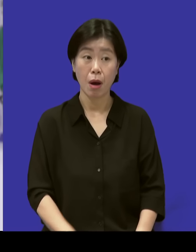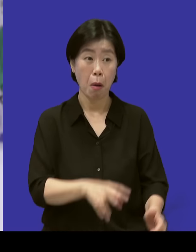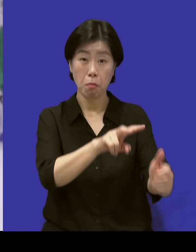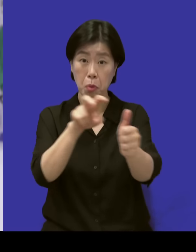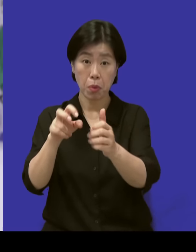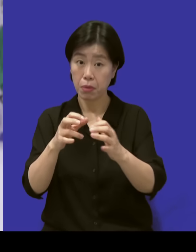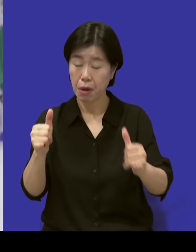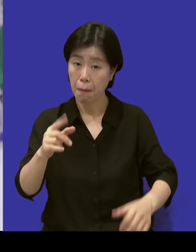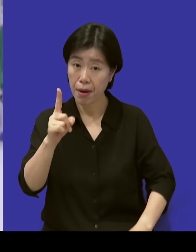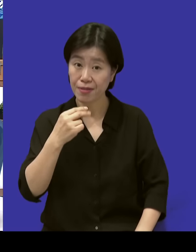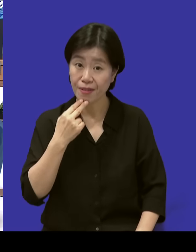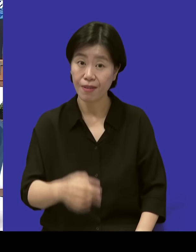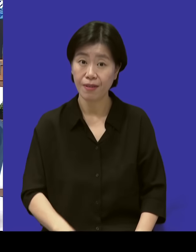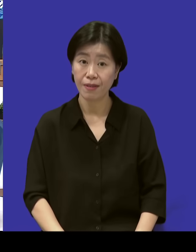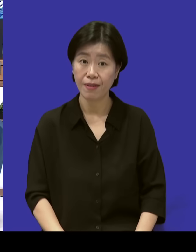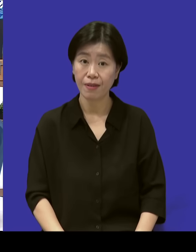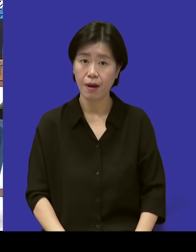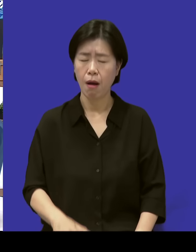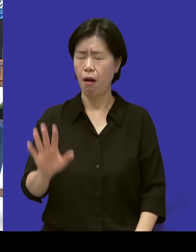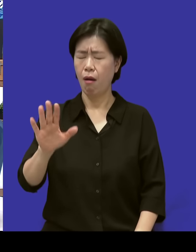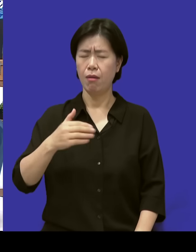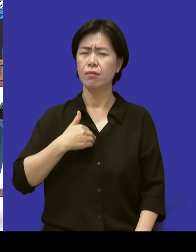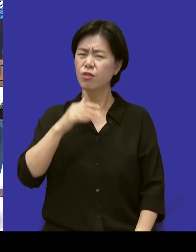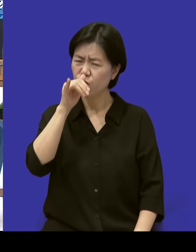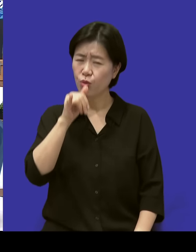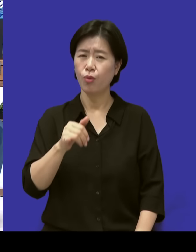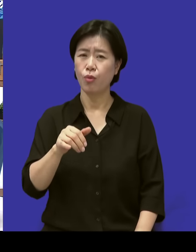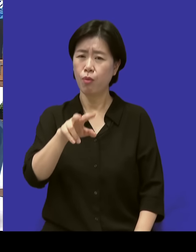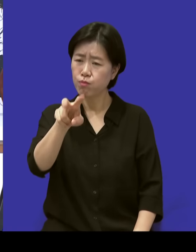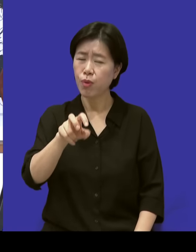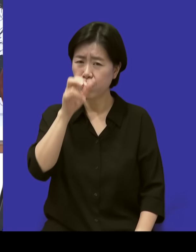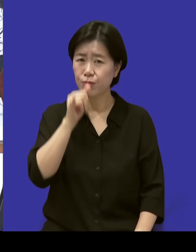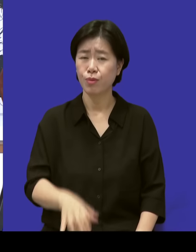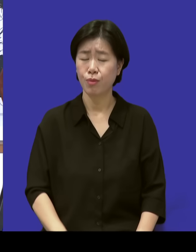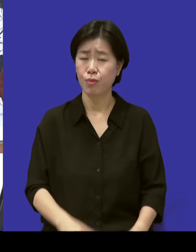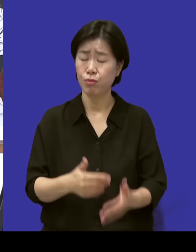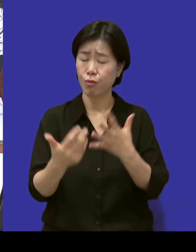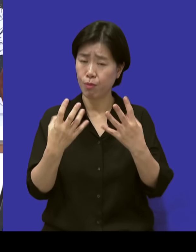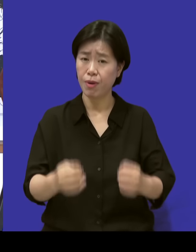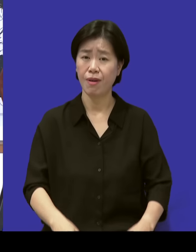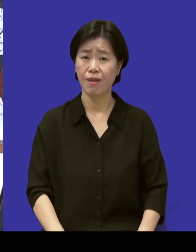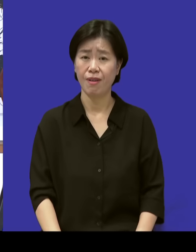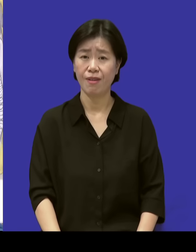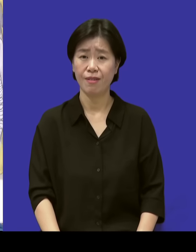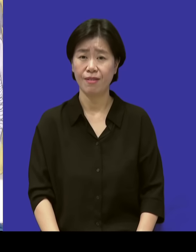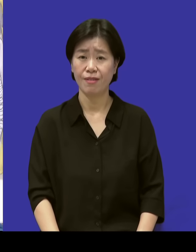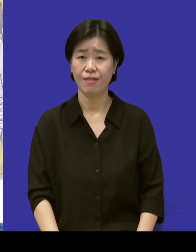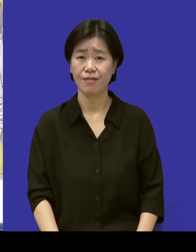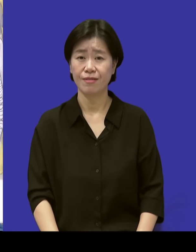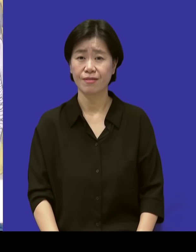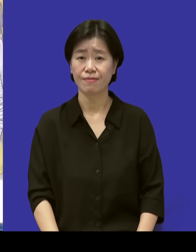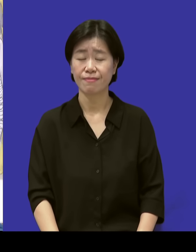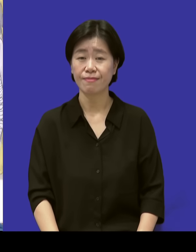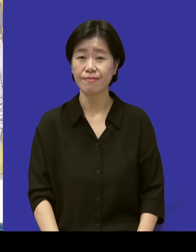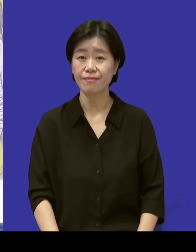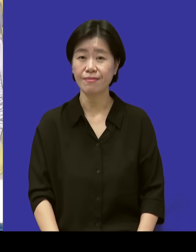사람은 없을 것 같은데. 저는 성인군자가 아니에요. 그럼요, 있죠. 그런 미워하는 경험 사람 엄청 많죠. 있어. 와이프도 힘들어하고 그래요. 그래? 네.